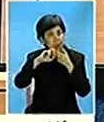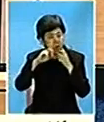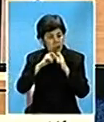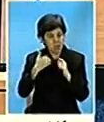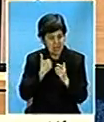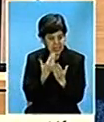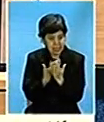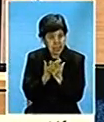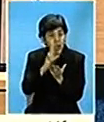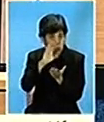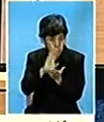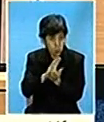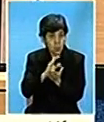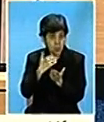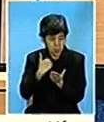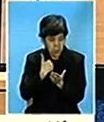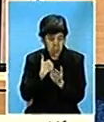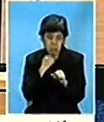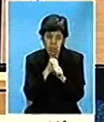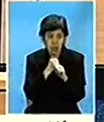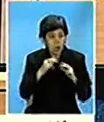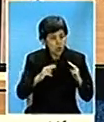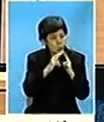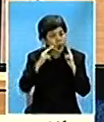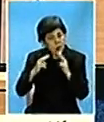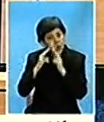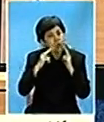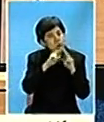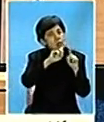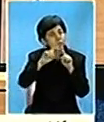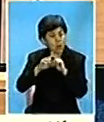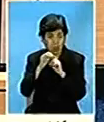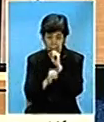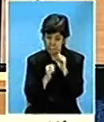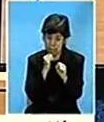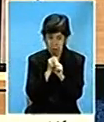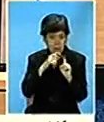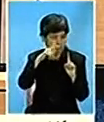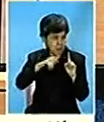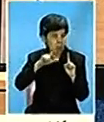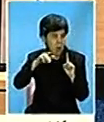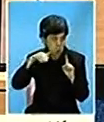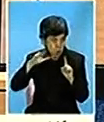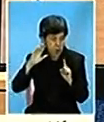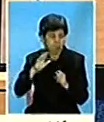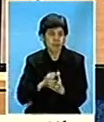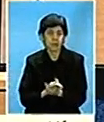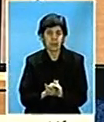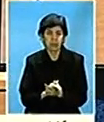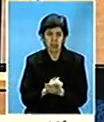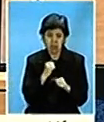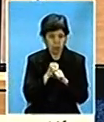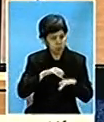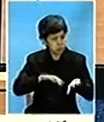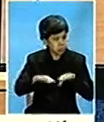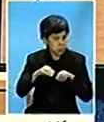มีงบประมาณจัดสรรกระจายอยู่ในทุกกระทรวงทบวงกลมเป็นเงินปีละหลายพันล้านบาทแต่ขาดการบูร